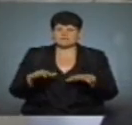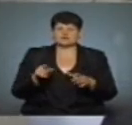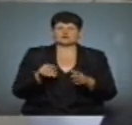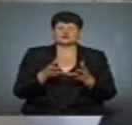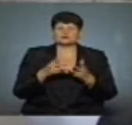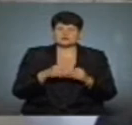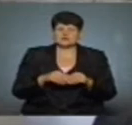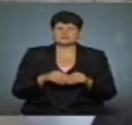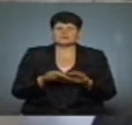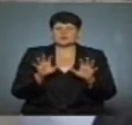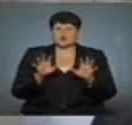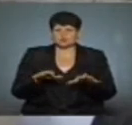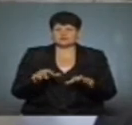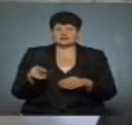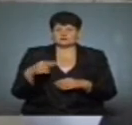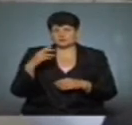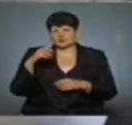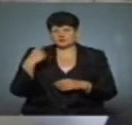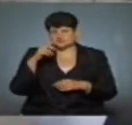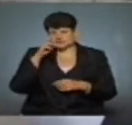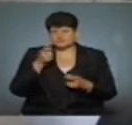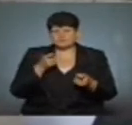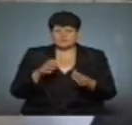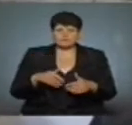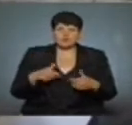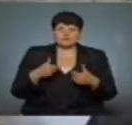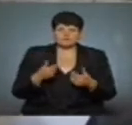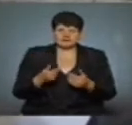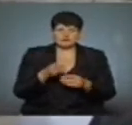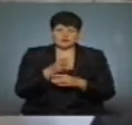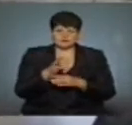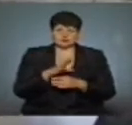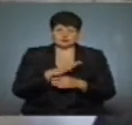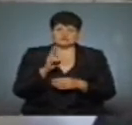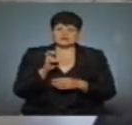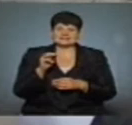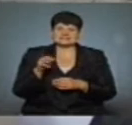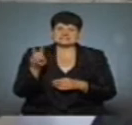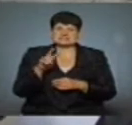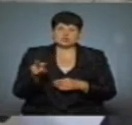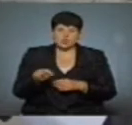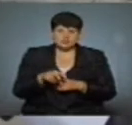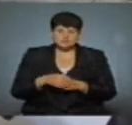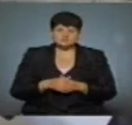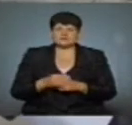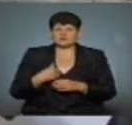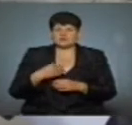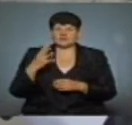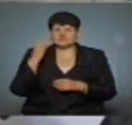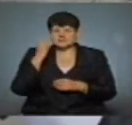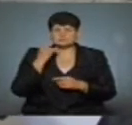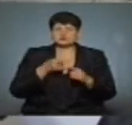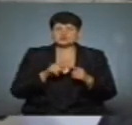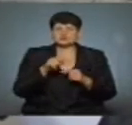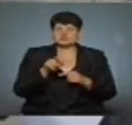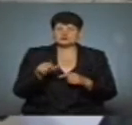голови Тернопільської обласної адміністрації, де пропонувалося, як ми бачили по відеозаписах, 200 тисяч доларів. От ми вважаємо, що такі люди